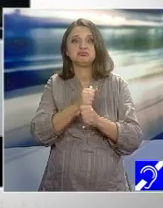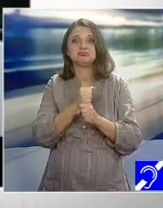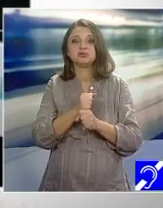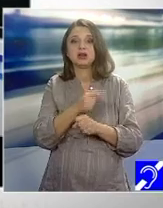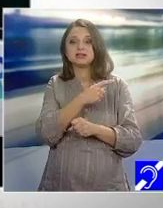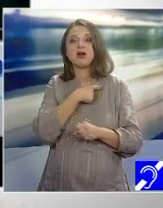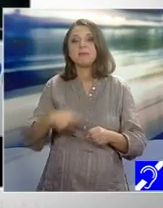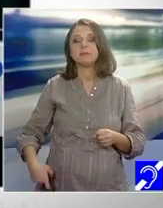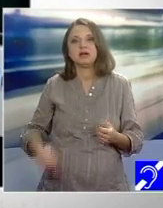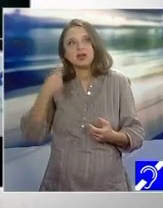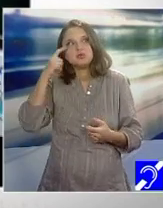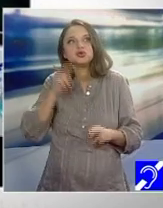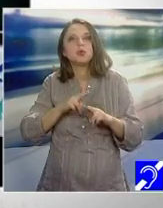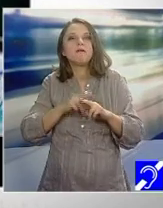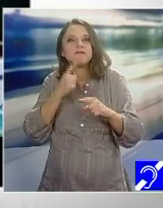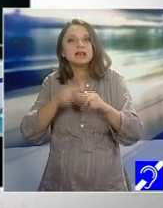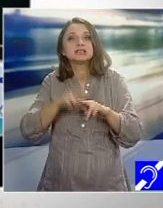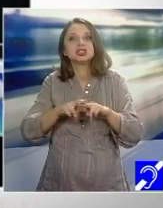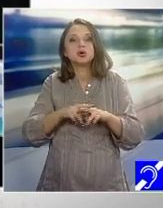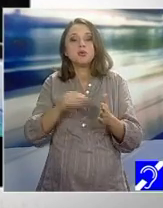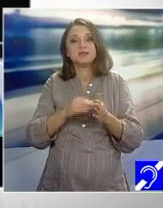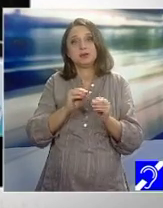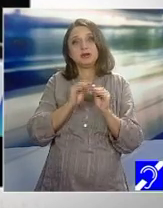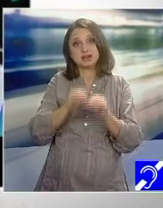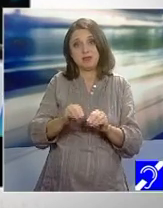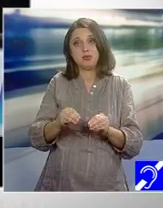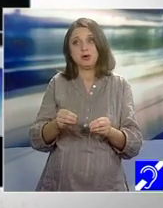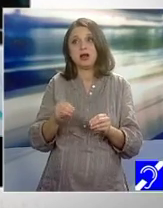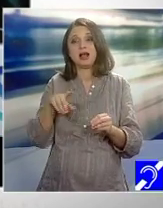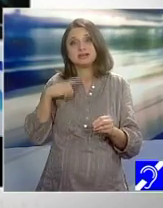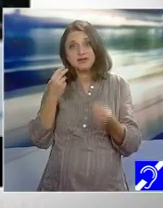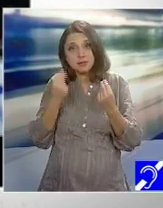exemplu cu covorașele tactile. Intenție poate că este,